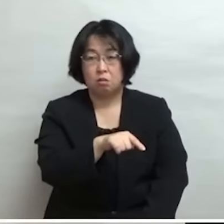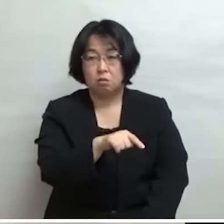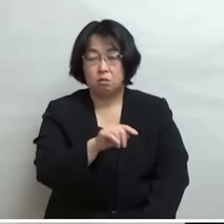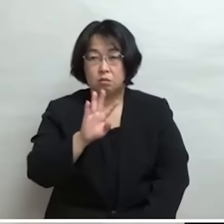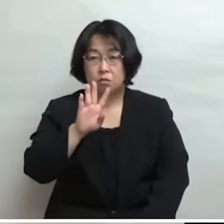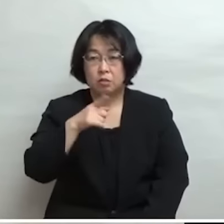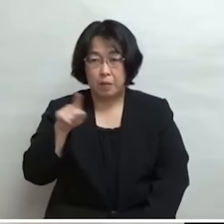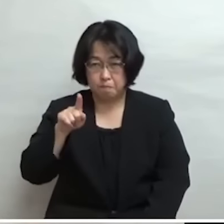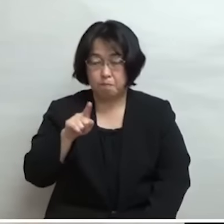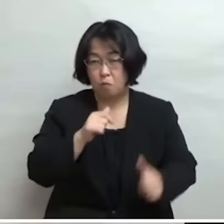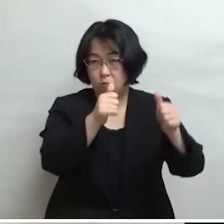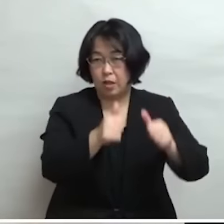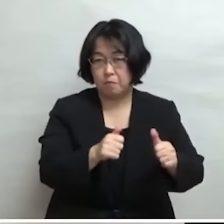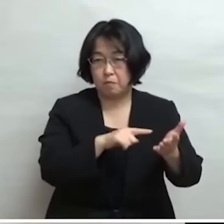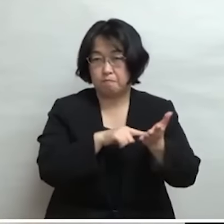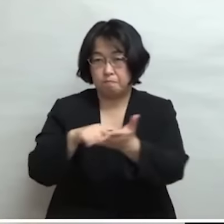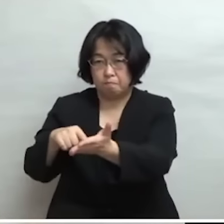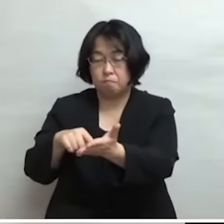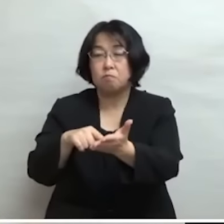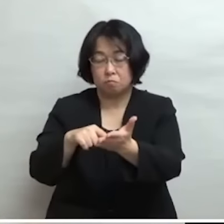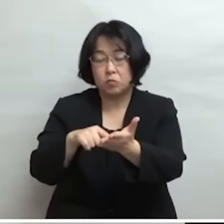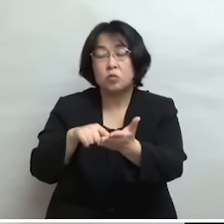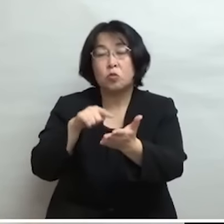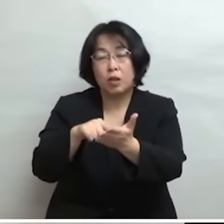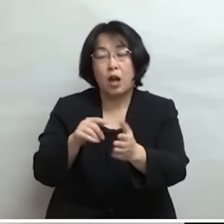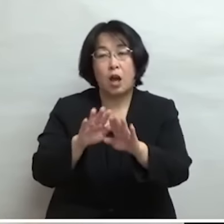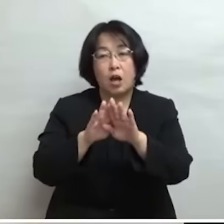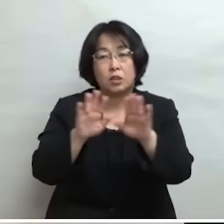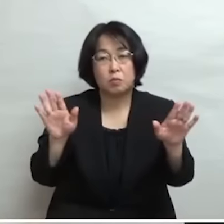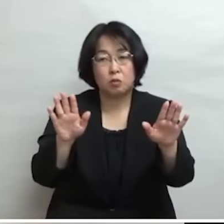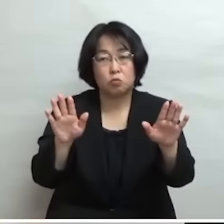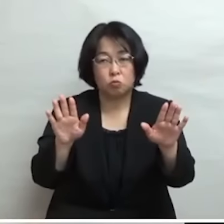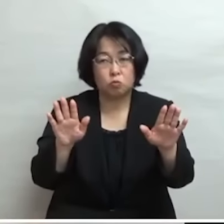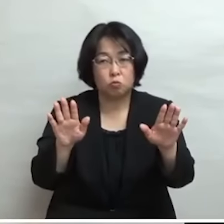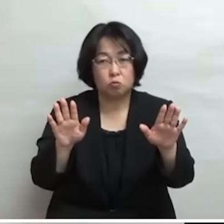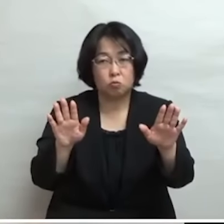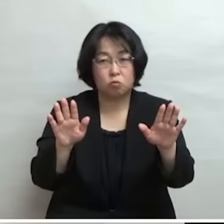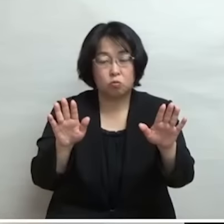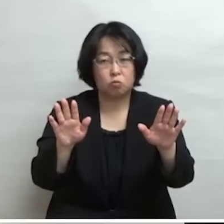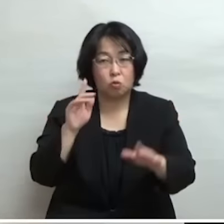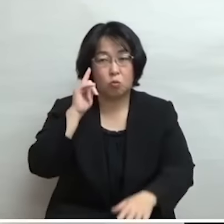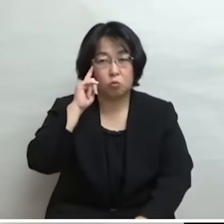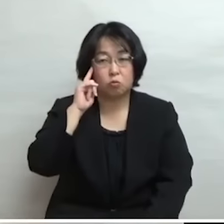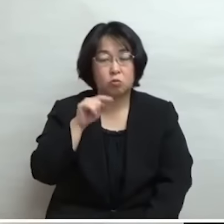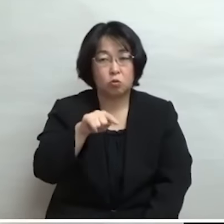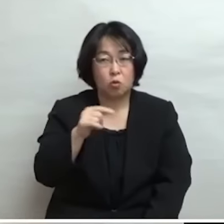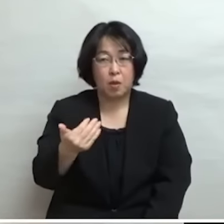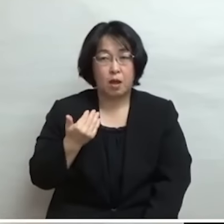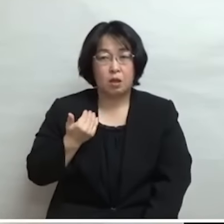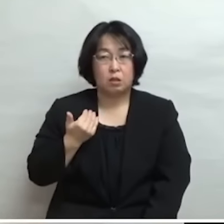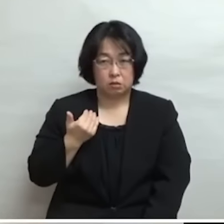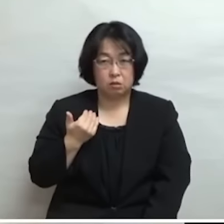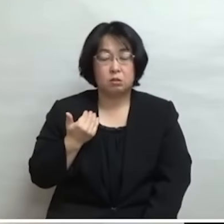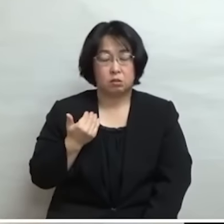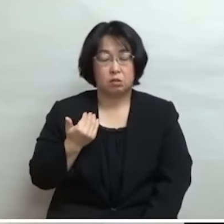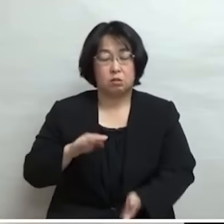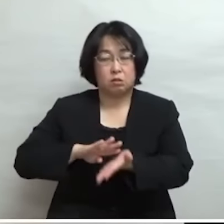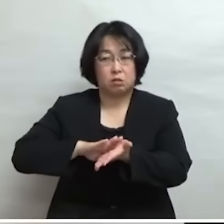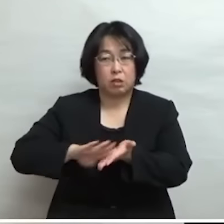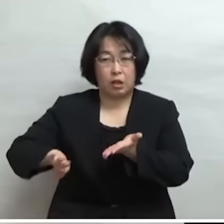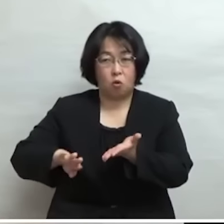県を提訴した裁判が始まるというタイミングだったですけれども、この前に、撤去